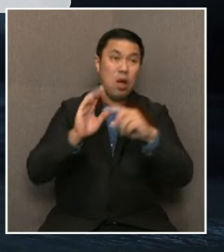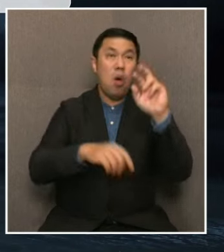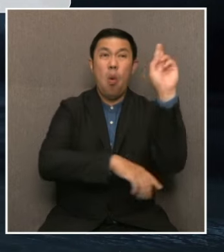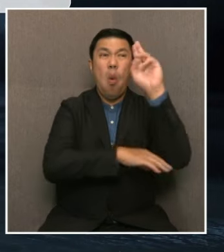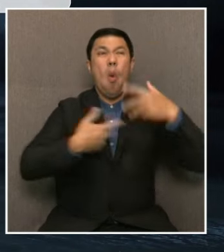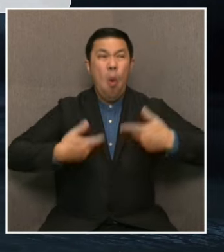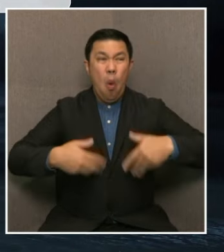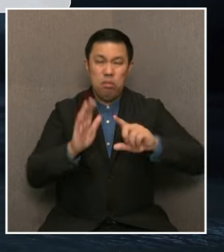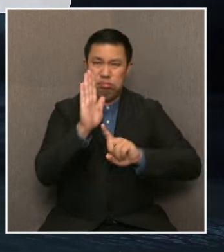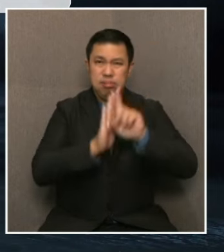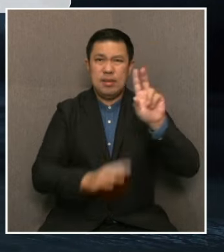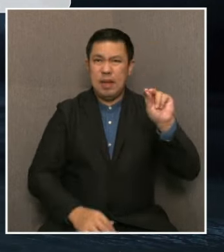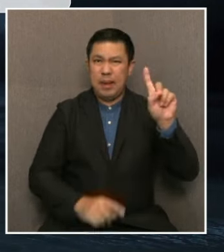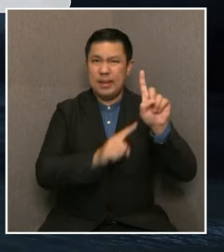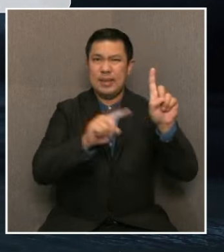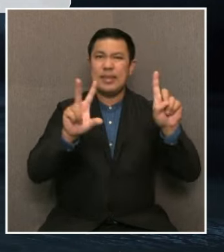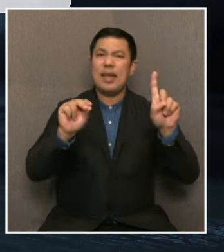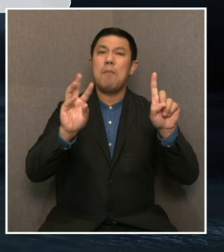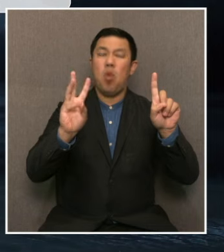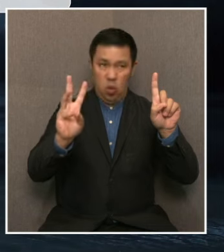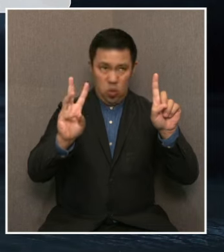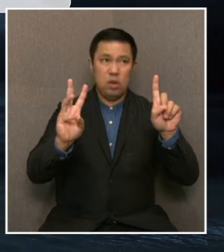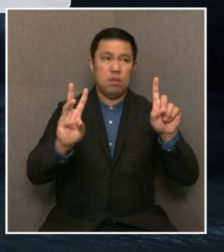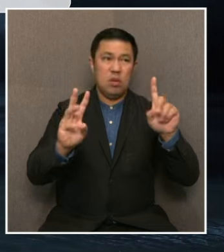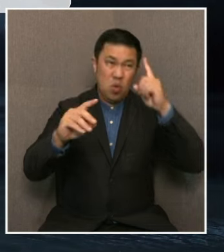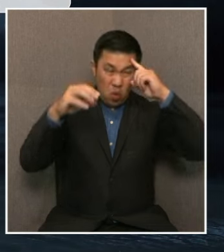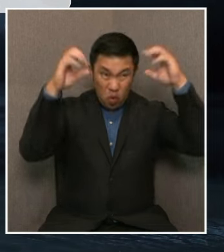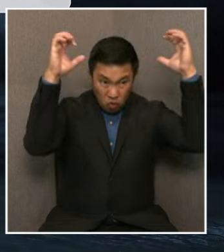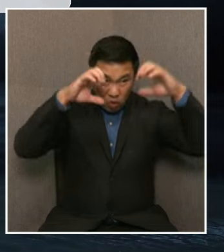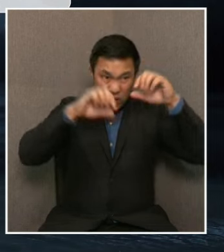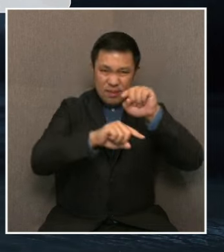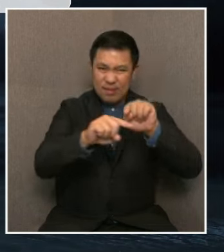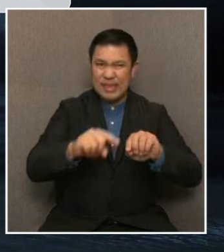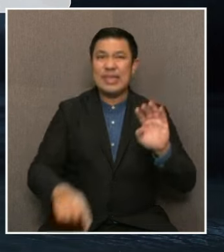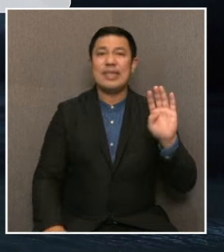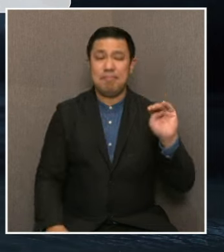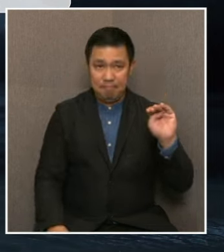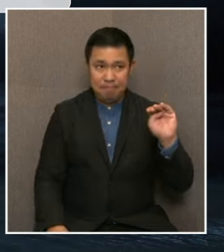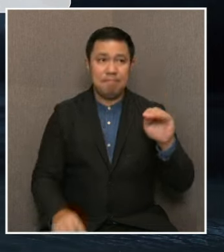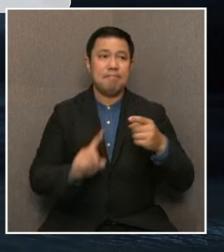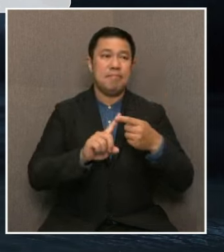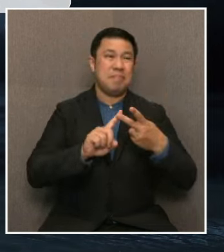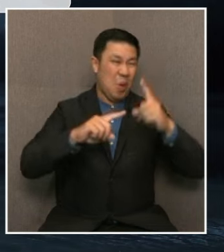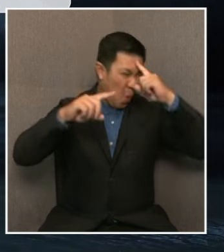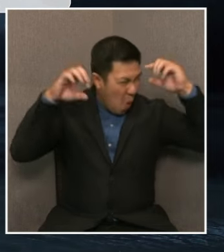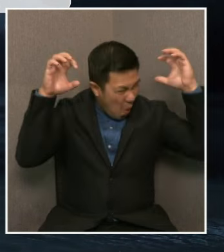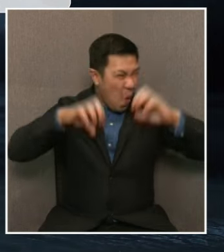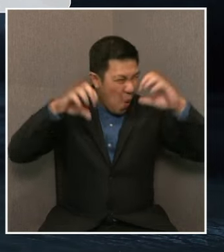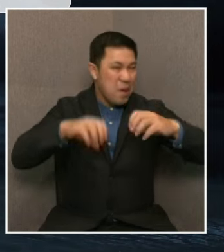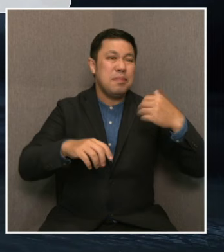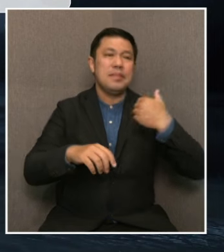ภูมิสูงสุด 31-36 องศาเซลเซียสมีฝนด้วยร้อยละ40ของพื้นที่และมีฝนตกหนักบางแห่งใน